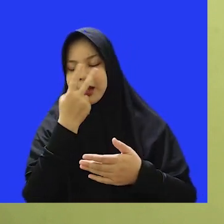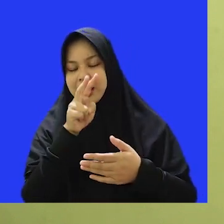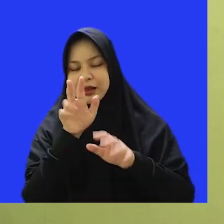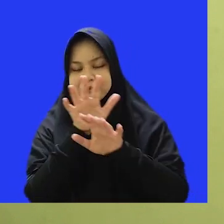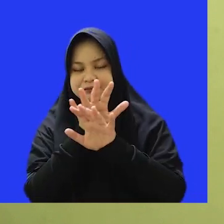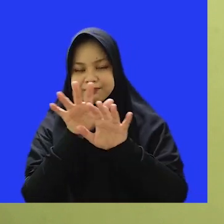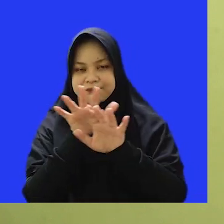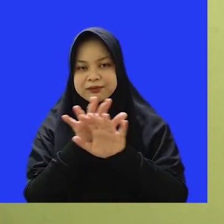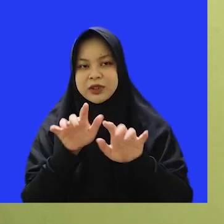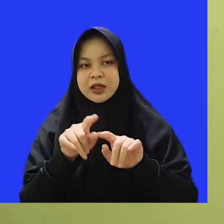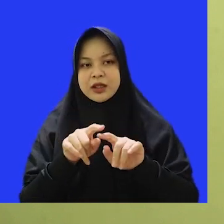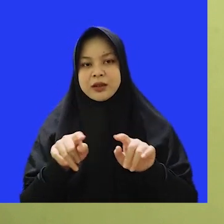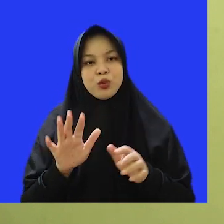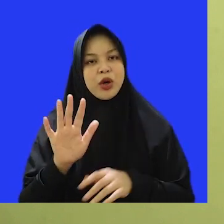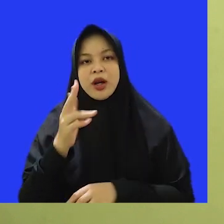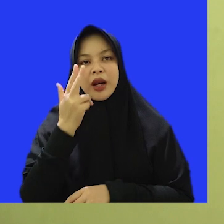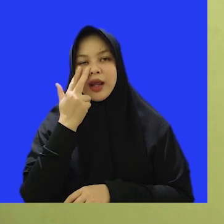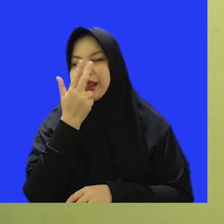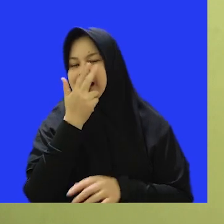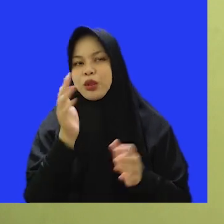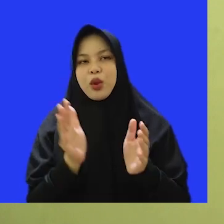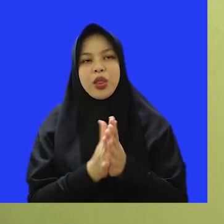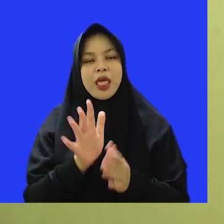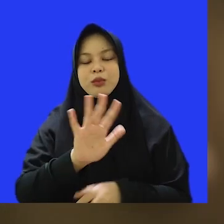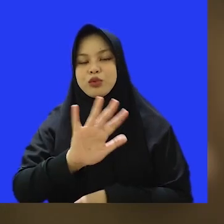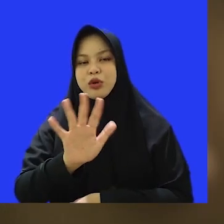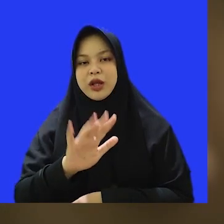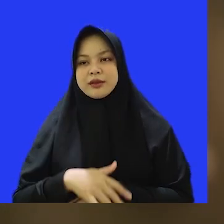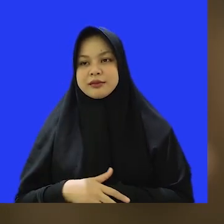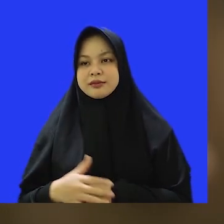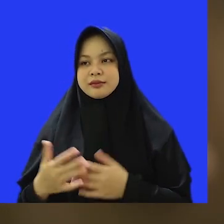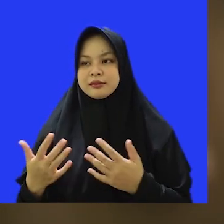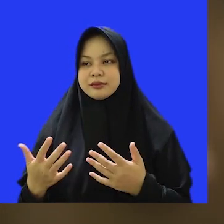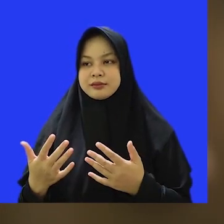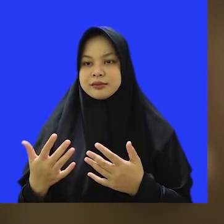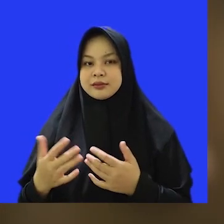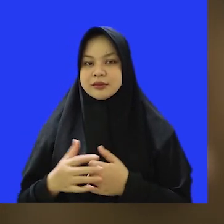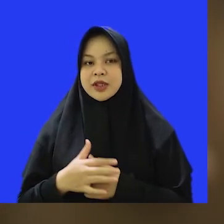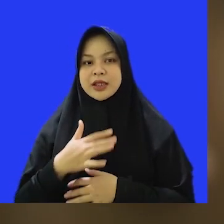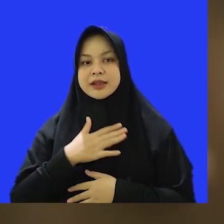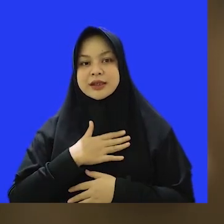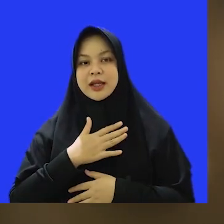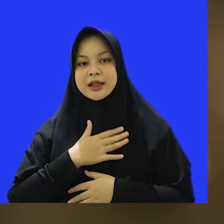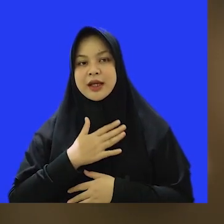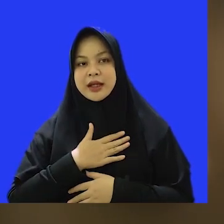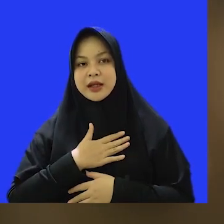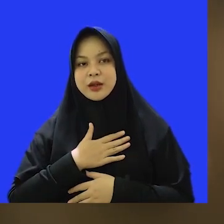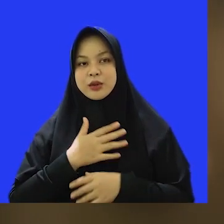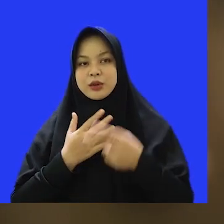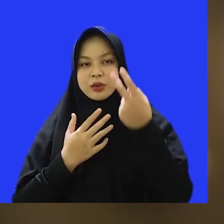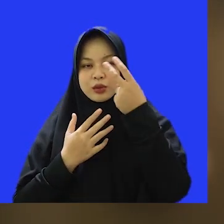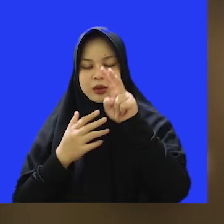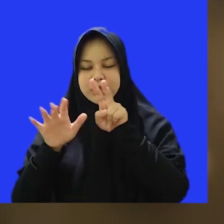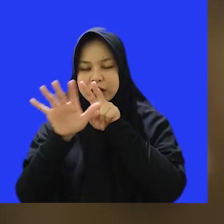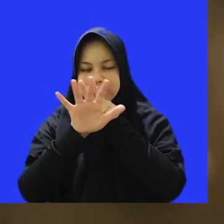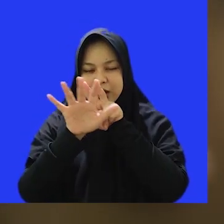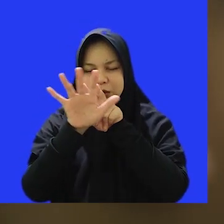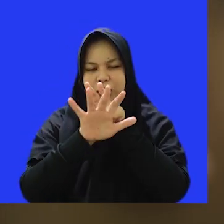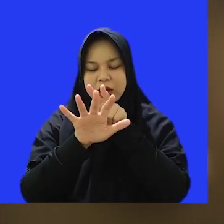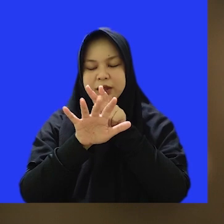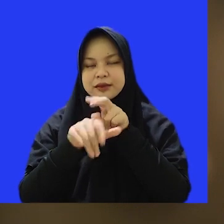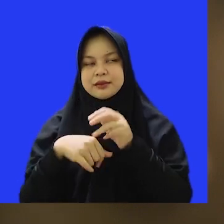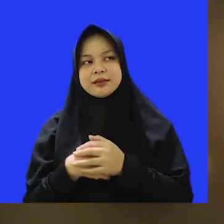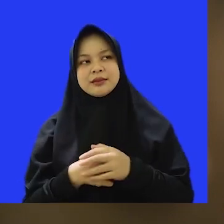hambatan penglihatan, Pak. Tapi bukan netral loh, Pak. Loh, Iya, saya itu low